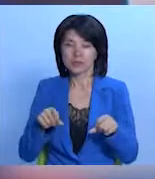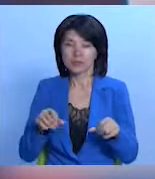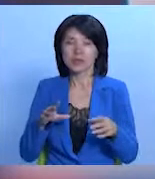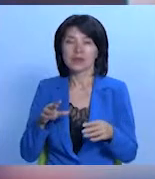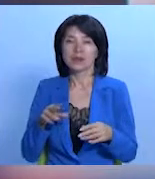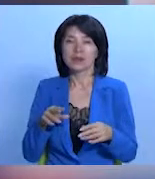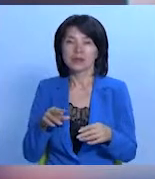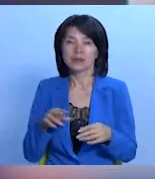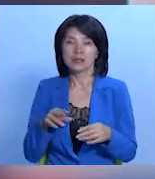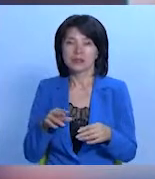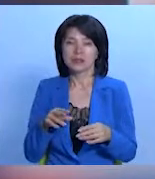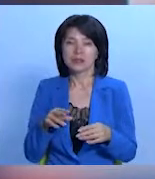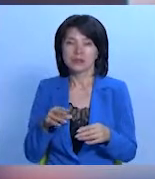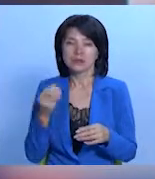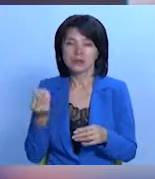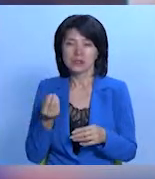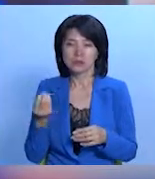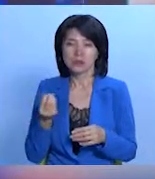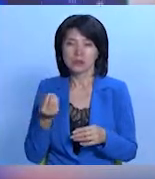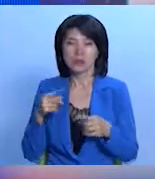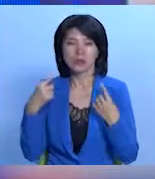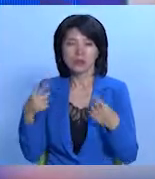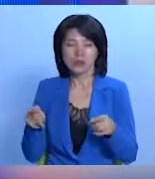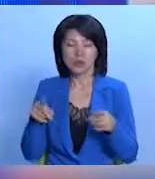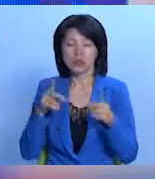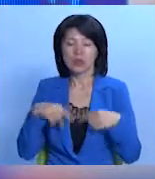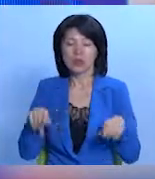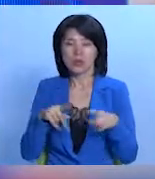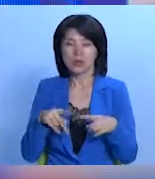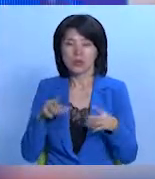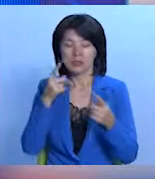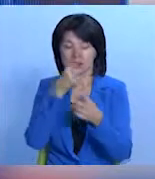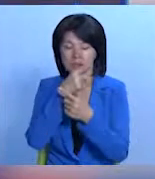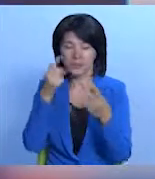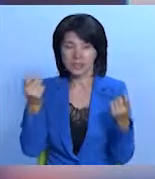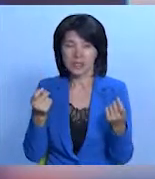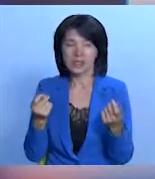департаментіне хабарлауға және басқа да тиісті органдарларға хабарлап,